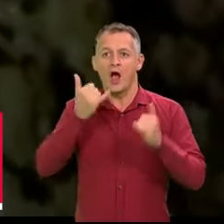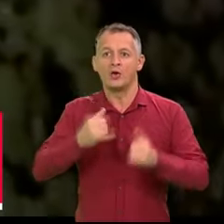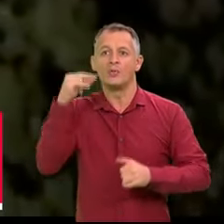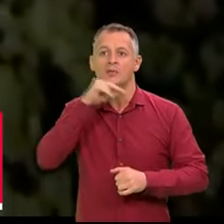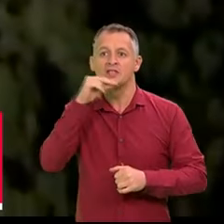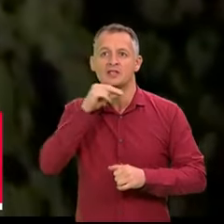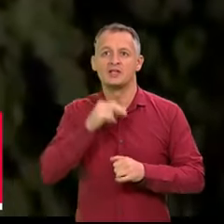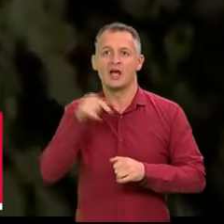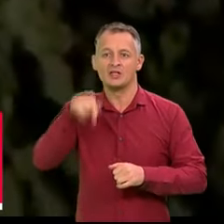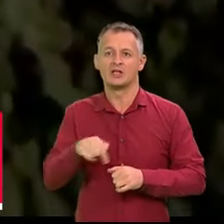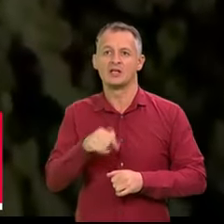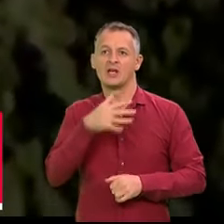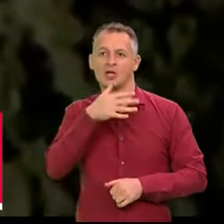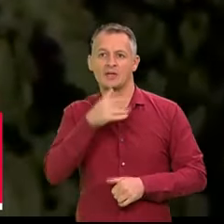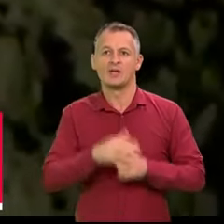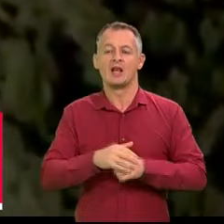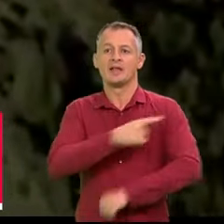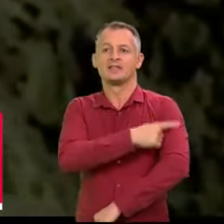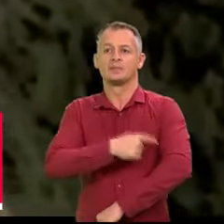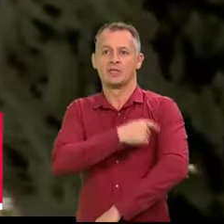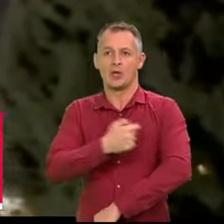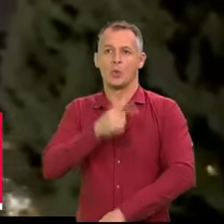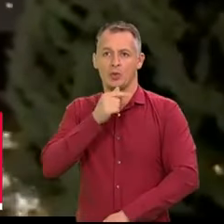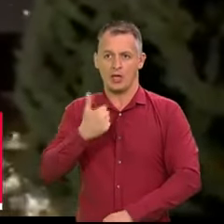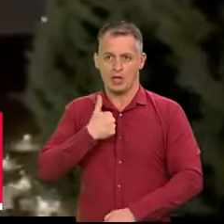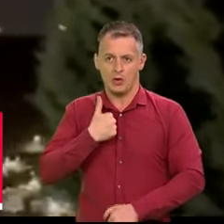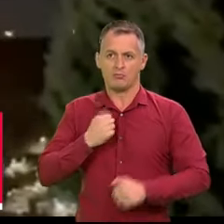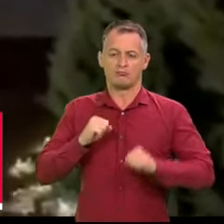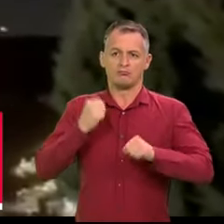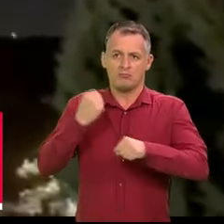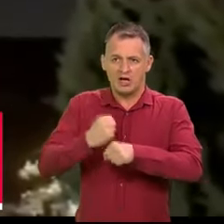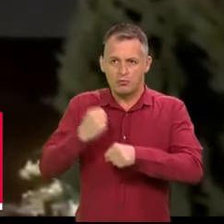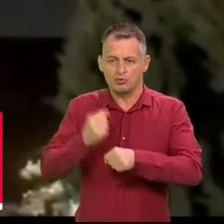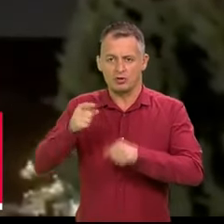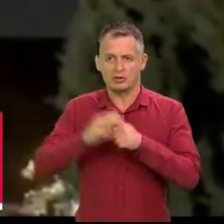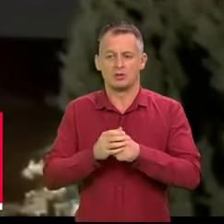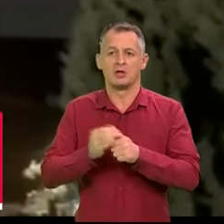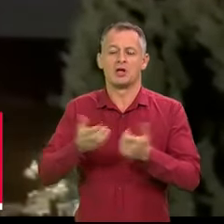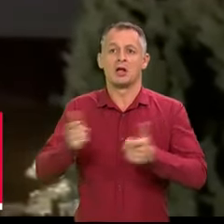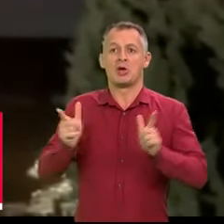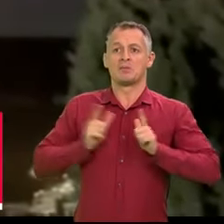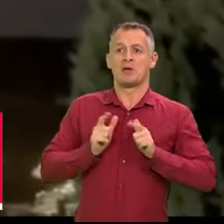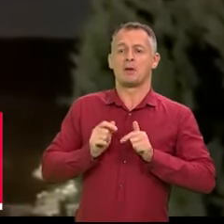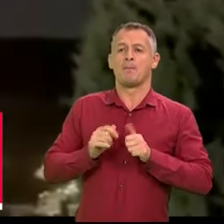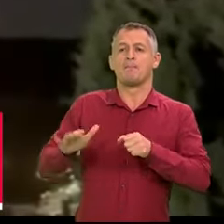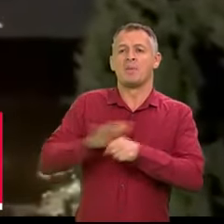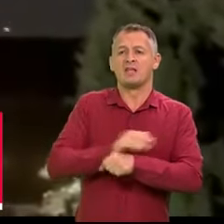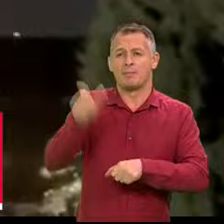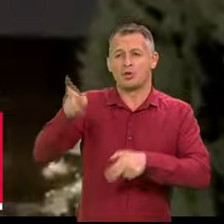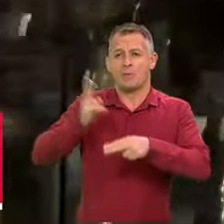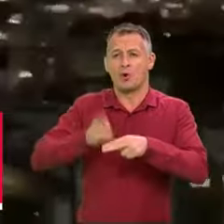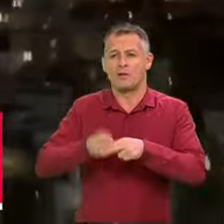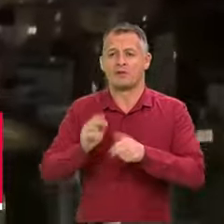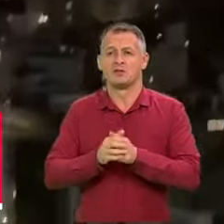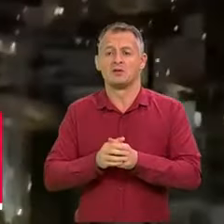masă? Am fost în Ierusalim, la clinica mea. Vă dați seama, o clinică care m-a așteptat plin de bolnavi și deodată au început să sune toate